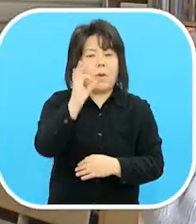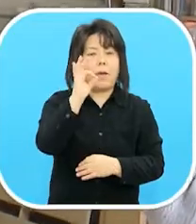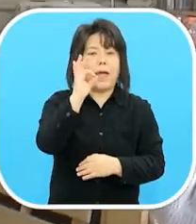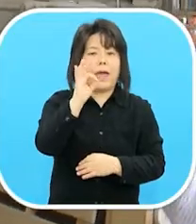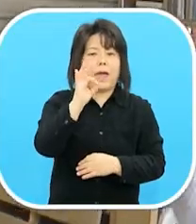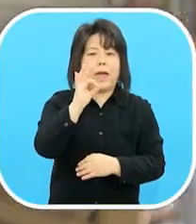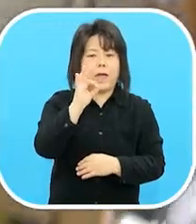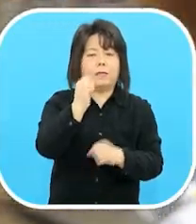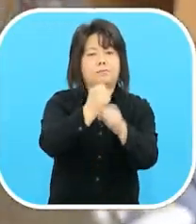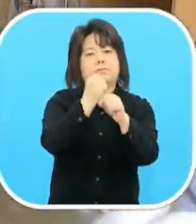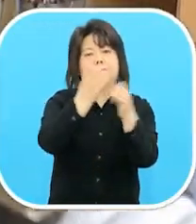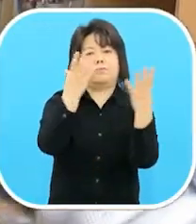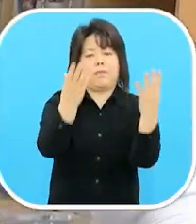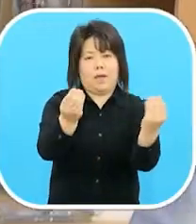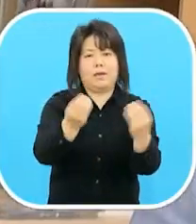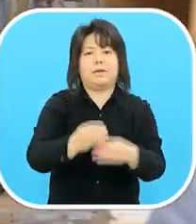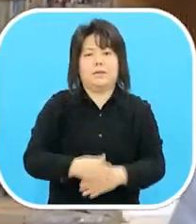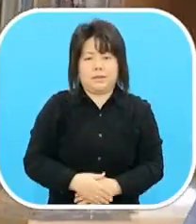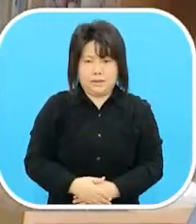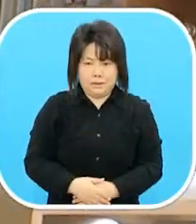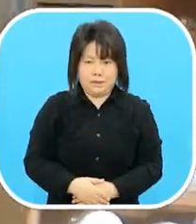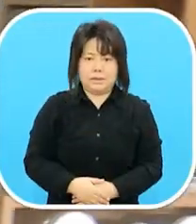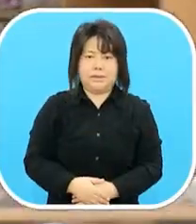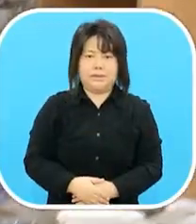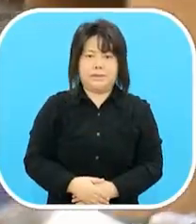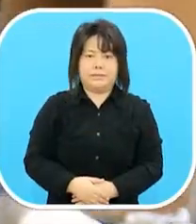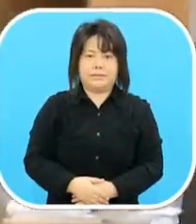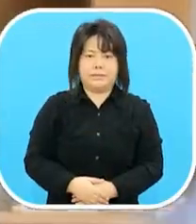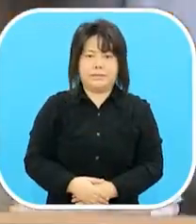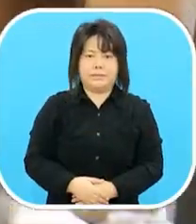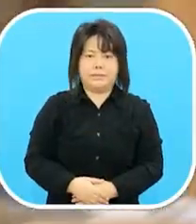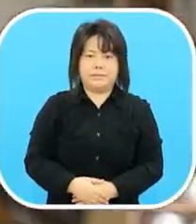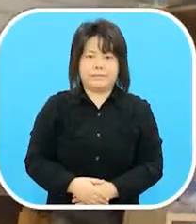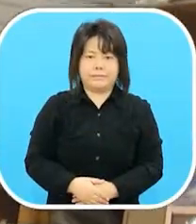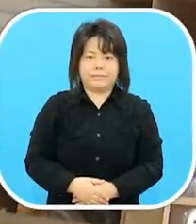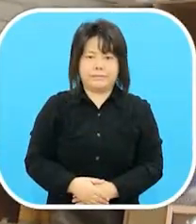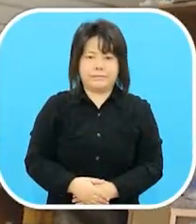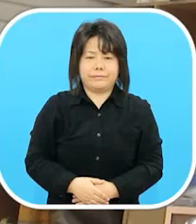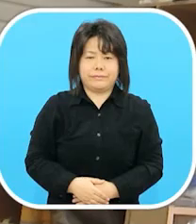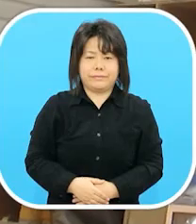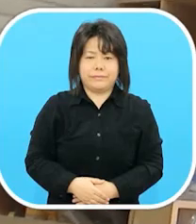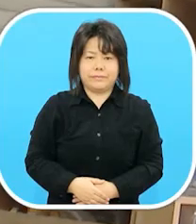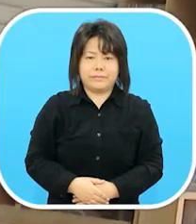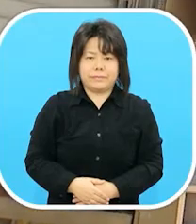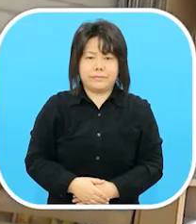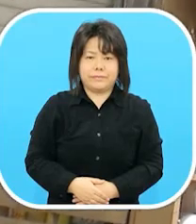ゃあ これで、 はい、完成になります。 固めます。やった